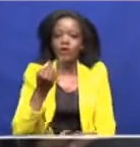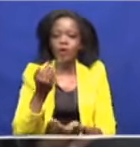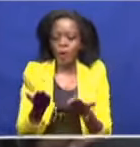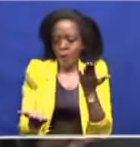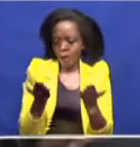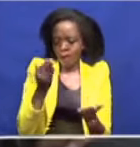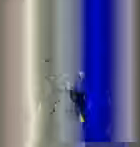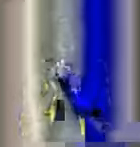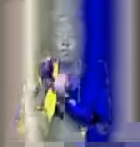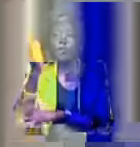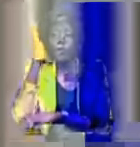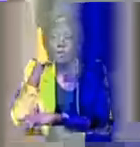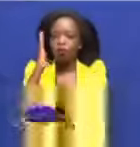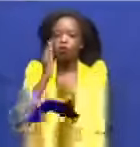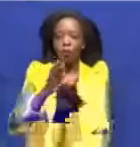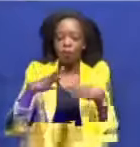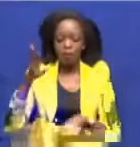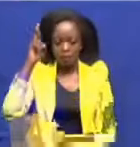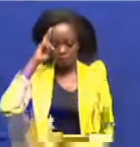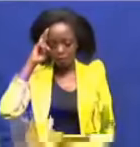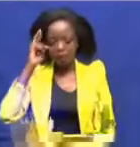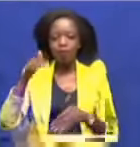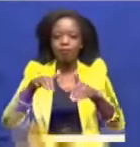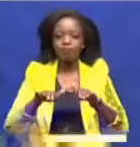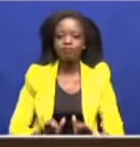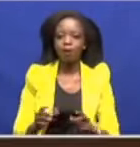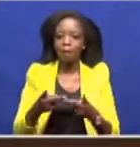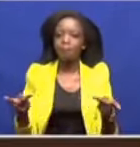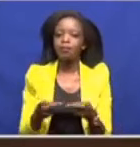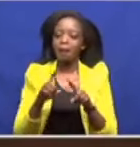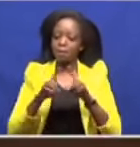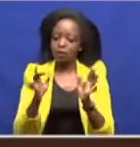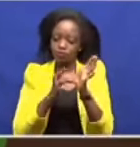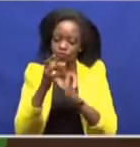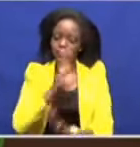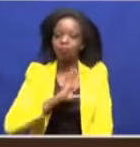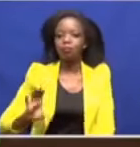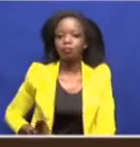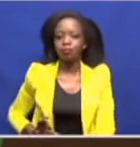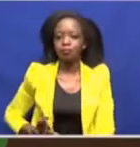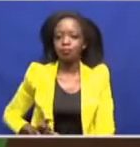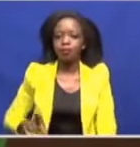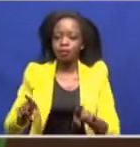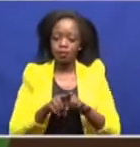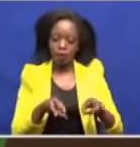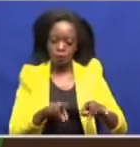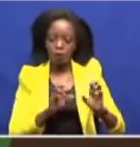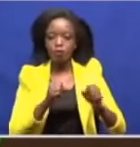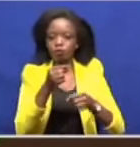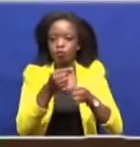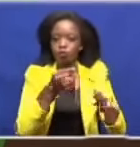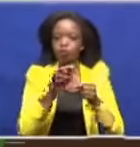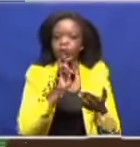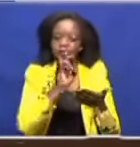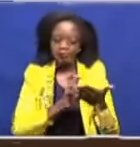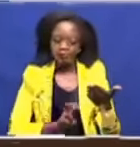Mungu, tayari alikumbukwa na makaburi. Lakini Kristo, kama vile tutaonyesha ama tazidi kuona